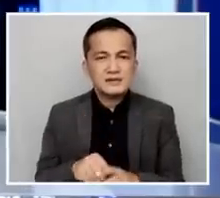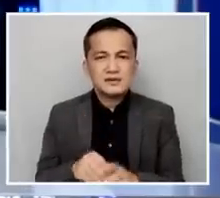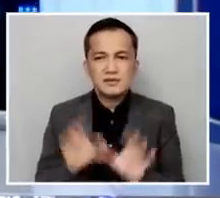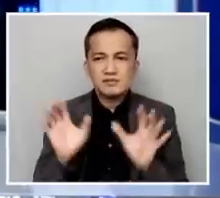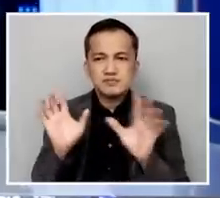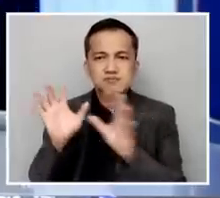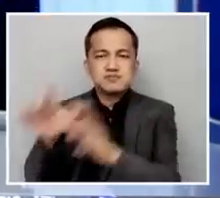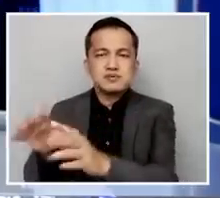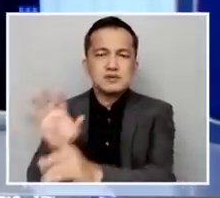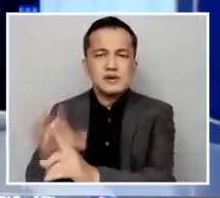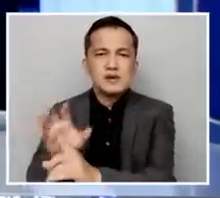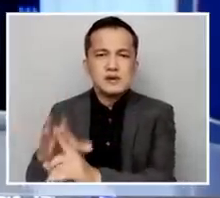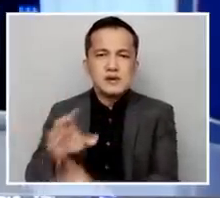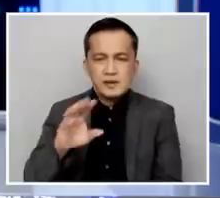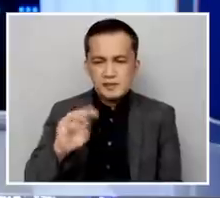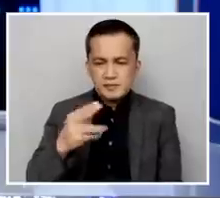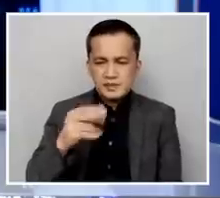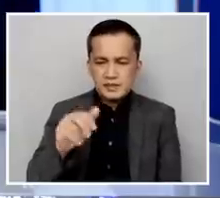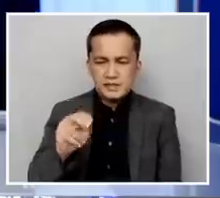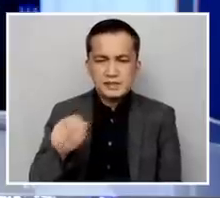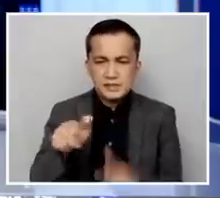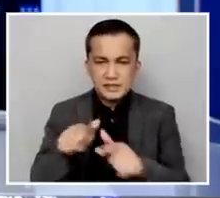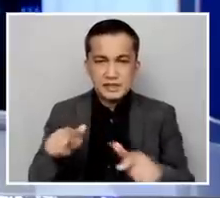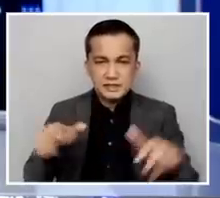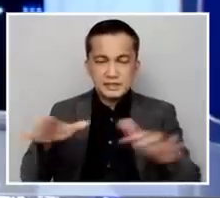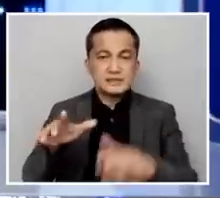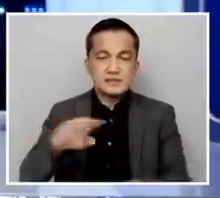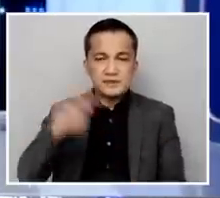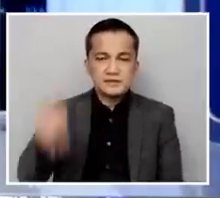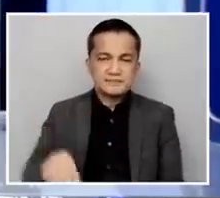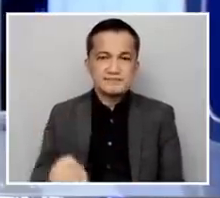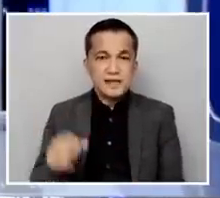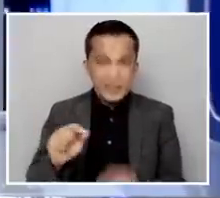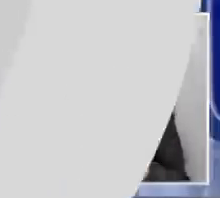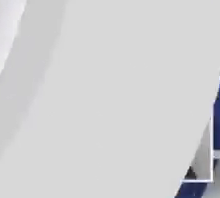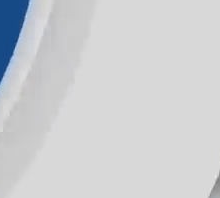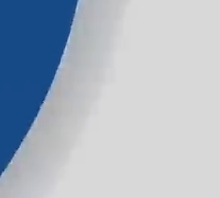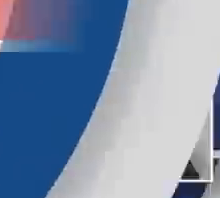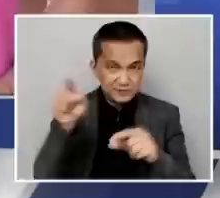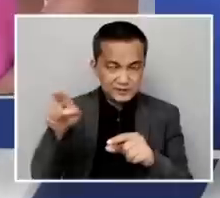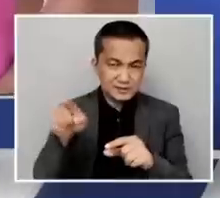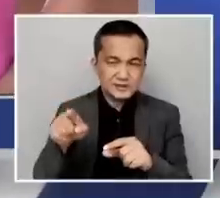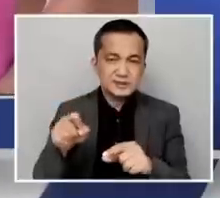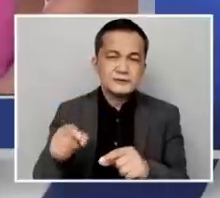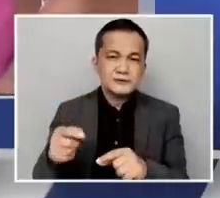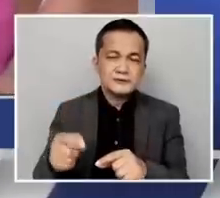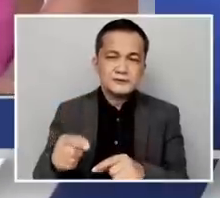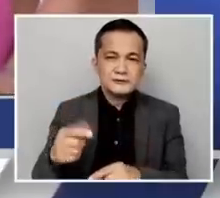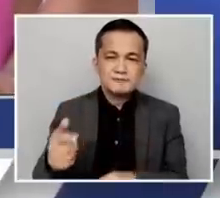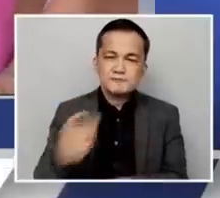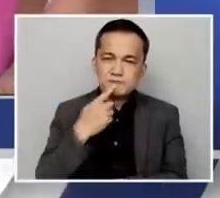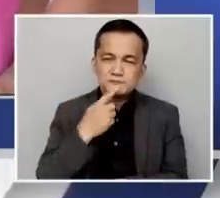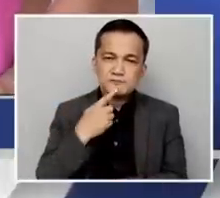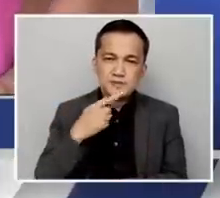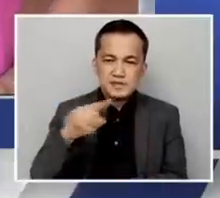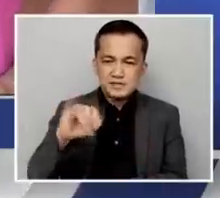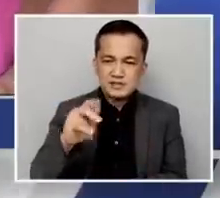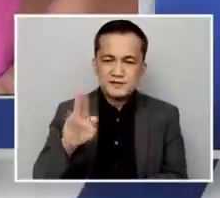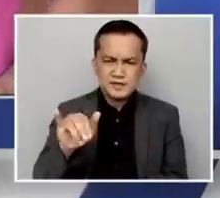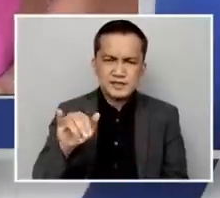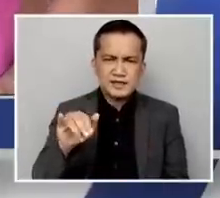ang Mehan Garden sa Maynila. At live mula doon, nagpapatrol si Jeffrey Hernais.